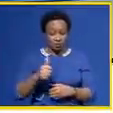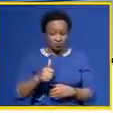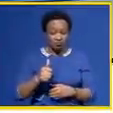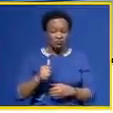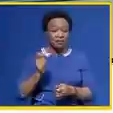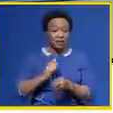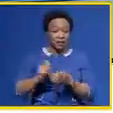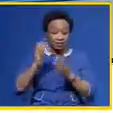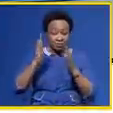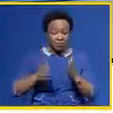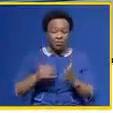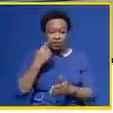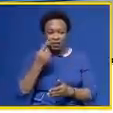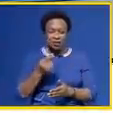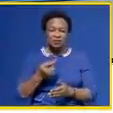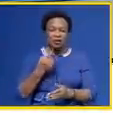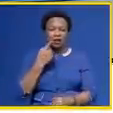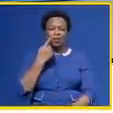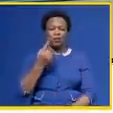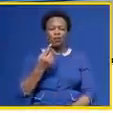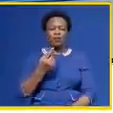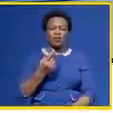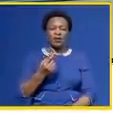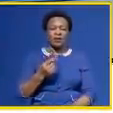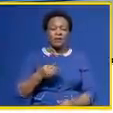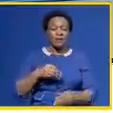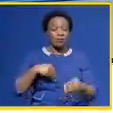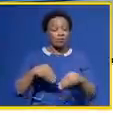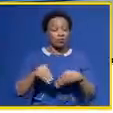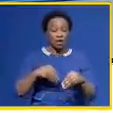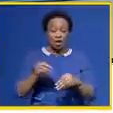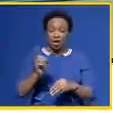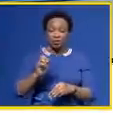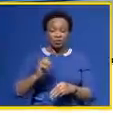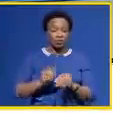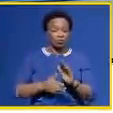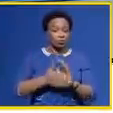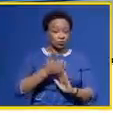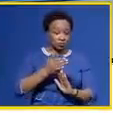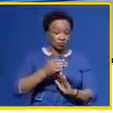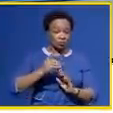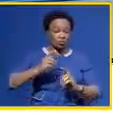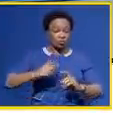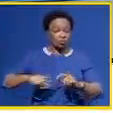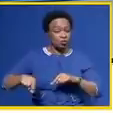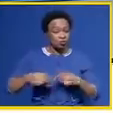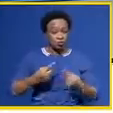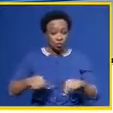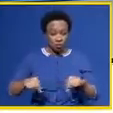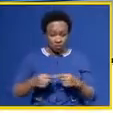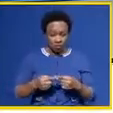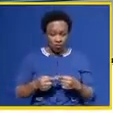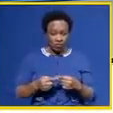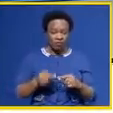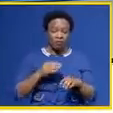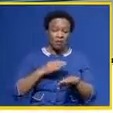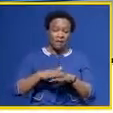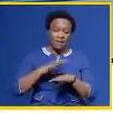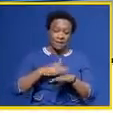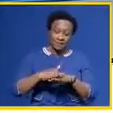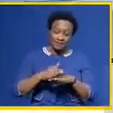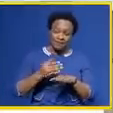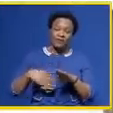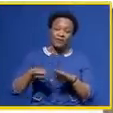yao ni kuona mchakato huo haui chanzo cha migogoro na kukigawa chama. Temaluge Kasuga anatueleza zaidi.